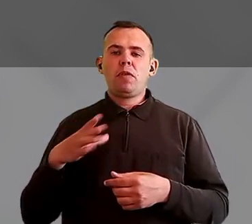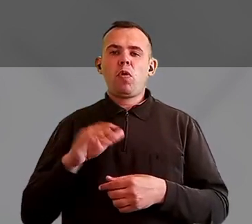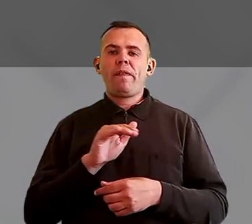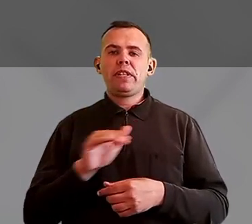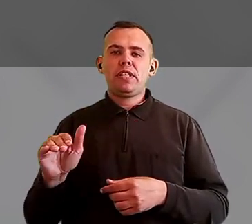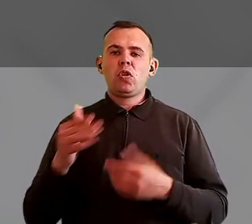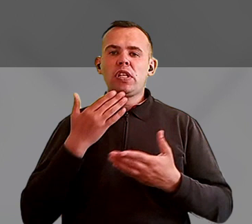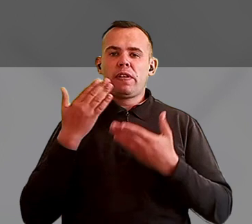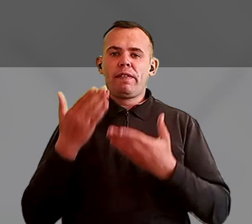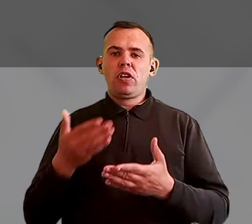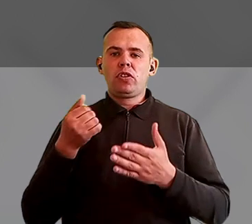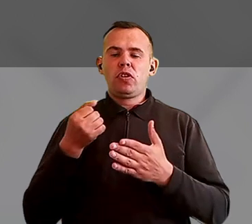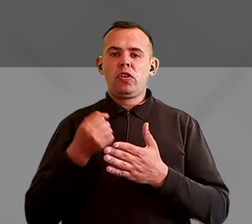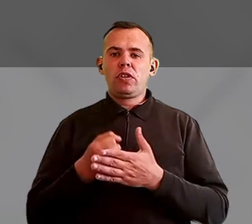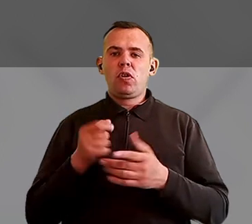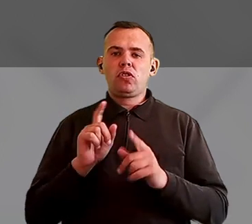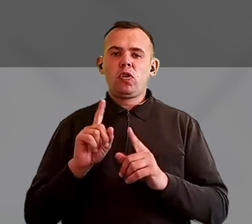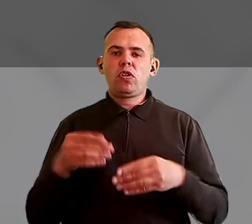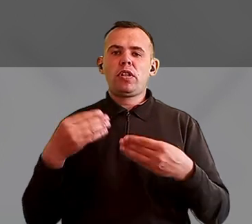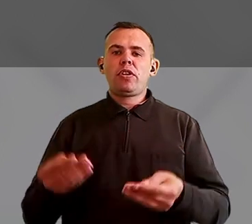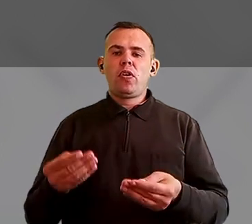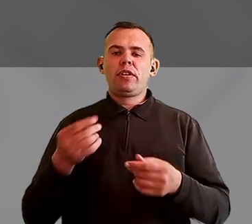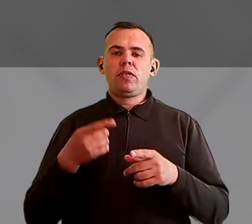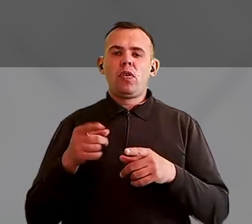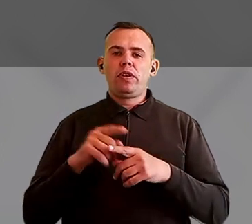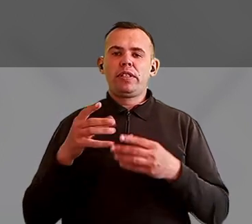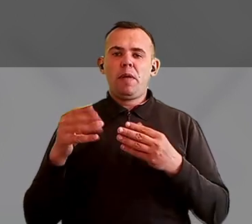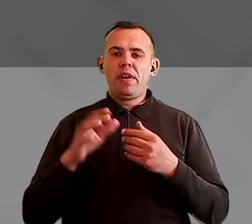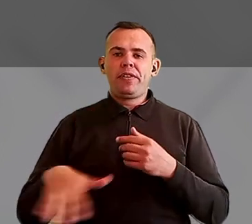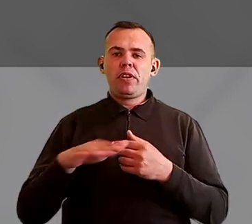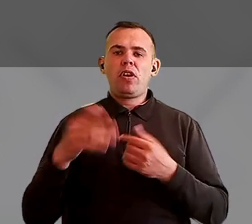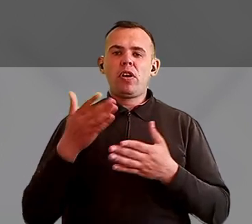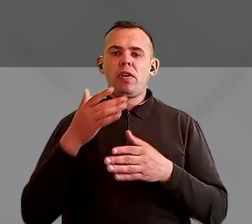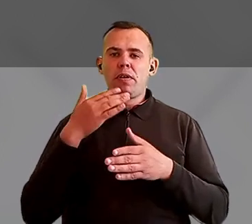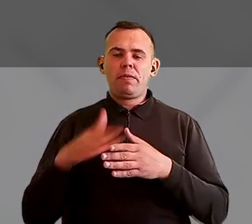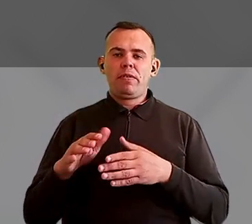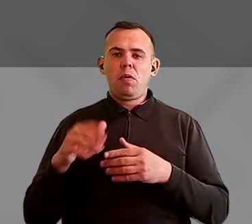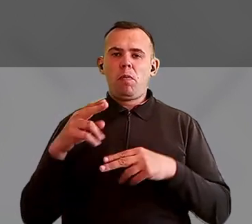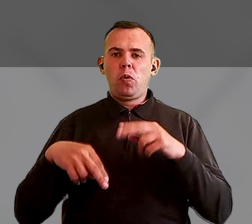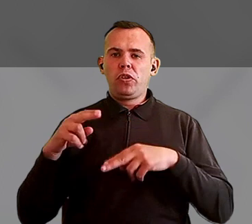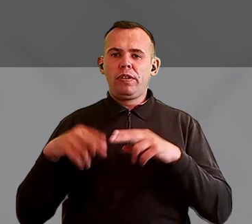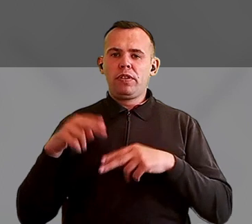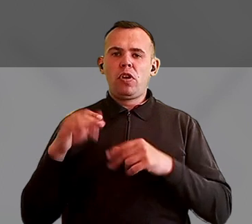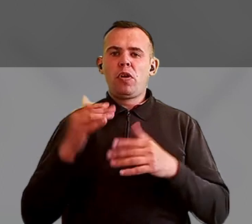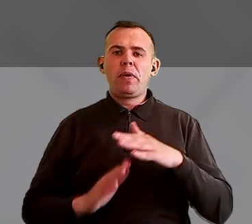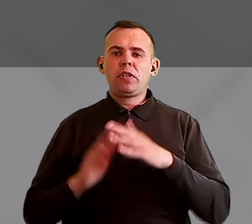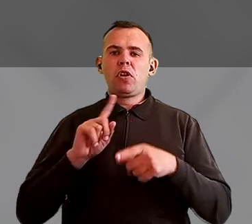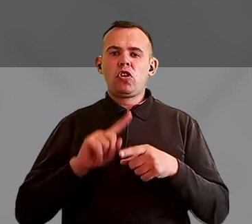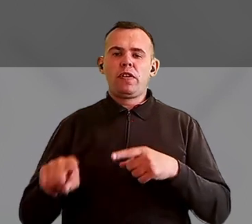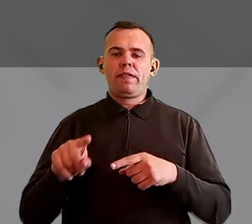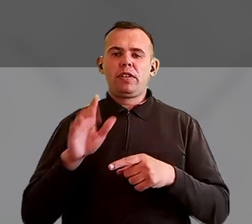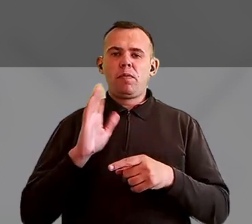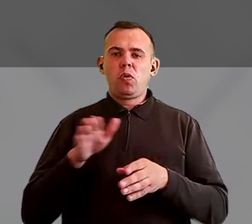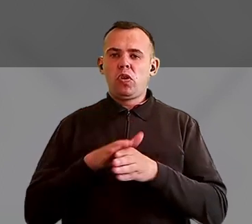до нас щодо надання даних земельних ділянок, на яких передбачається будівництво. І максимально швидко будемо реагувати, тому